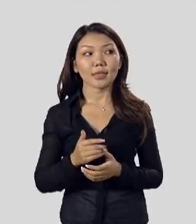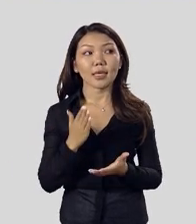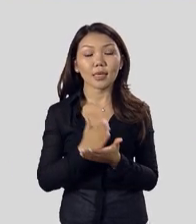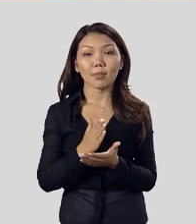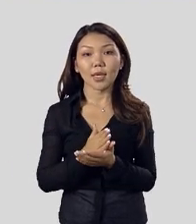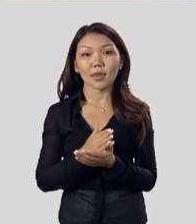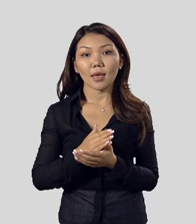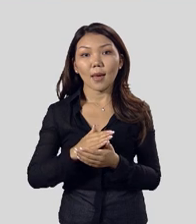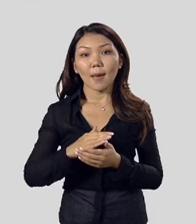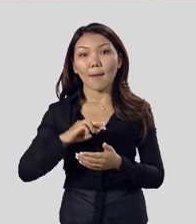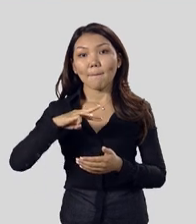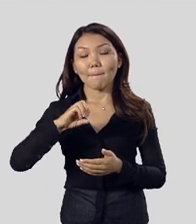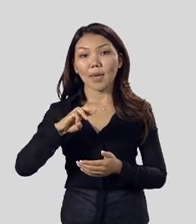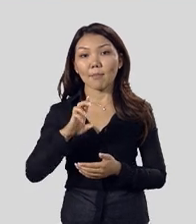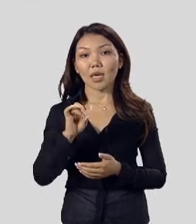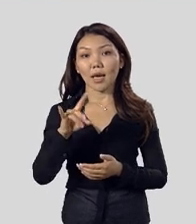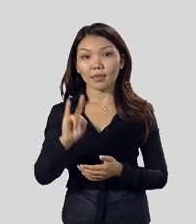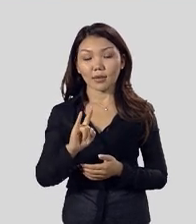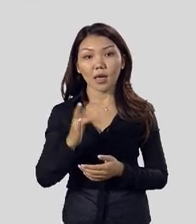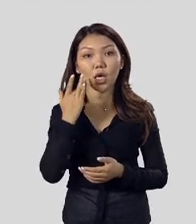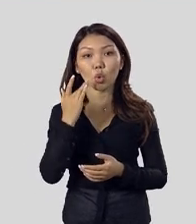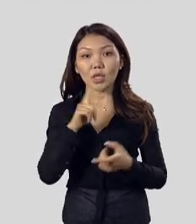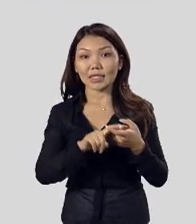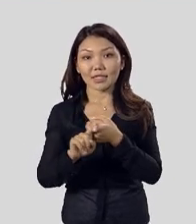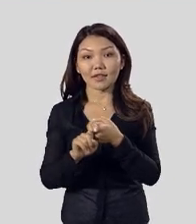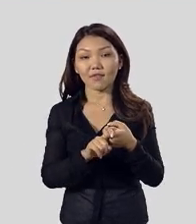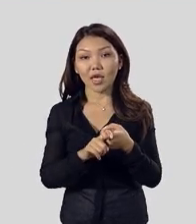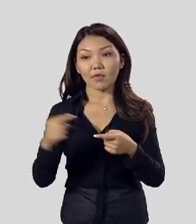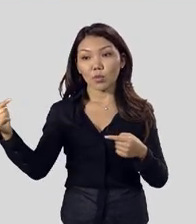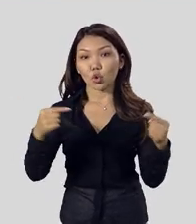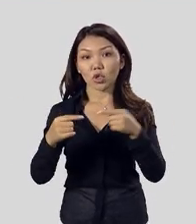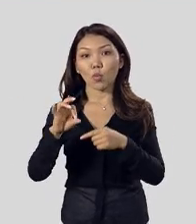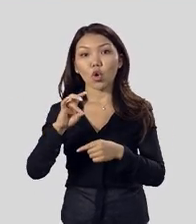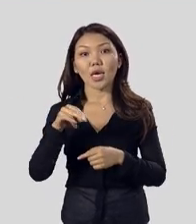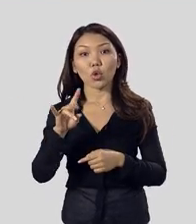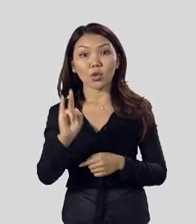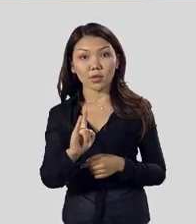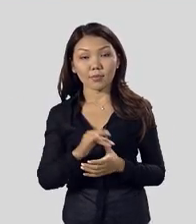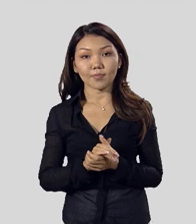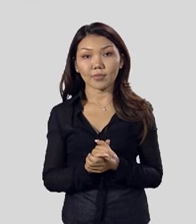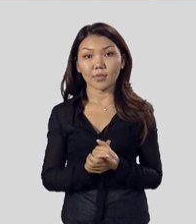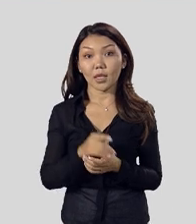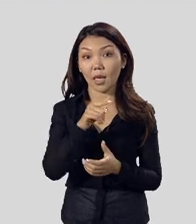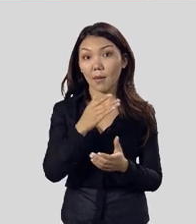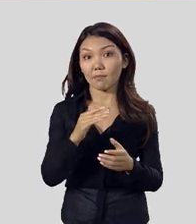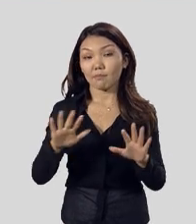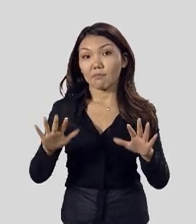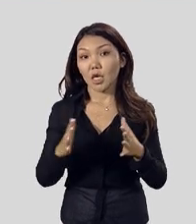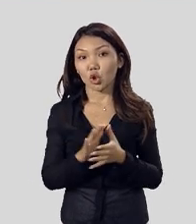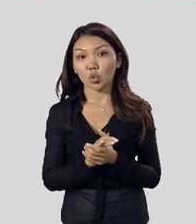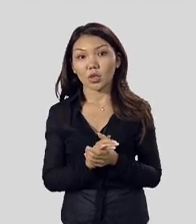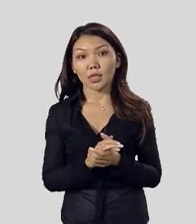мембраны которые связывают органоиды между собой по ней происходит транспорт питательных